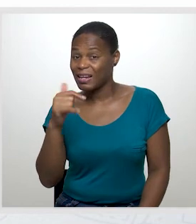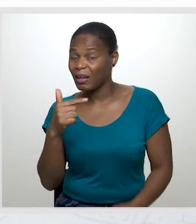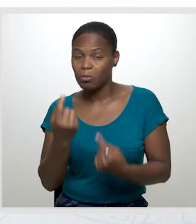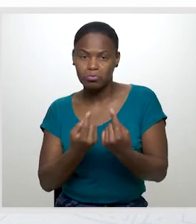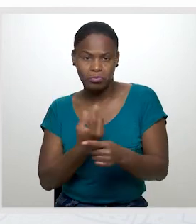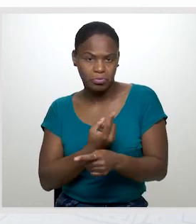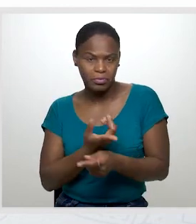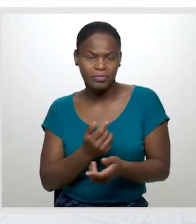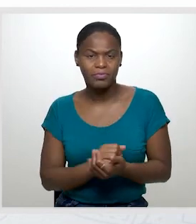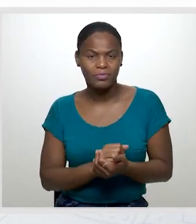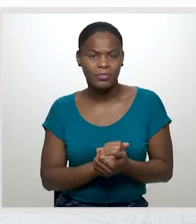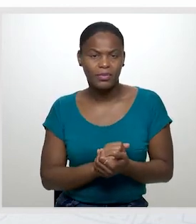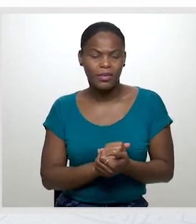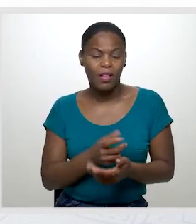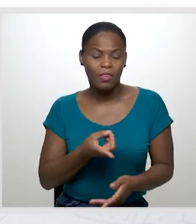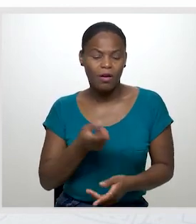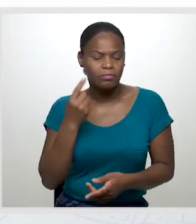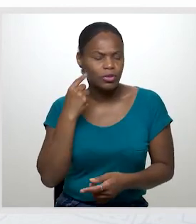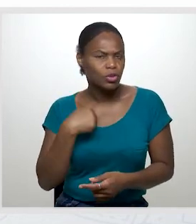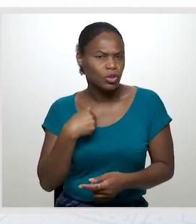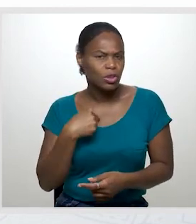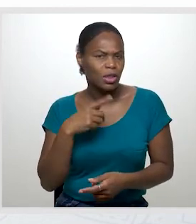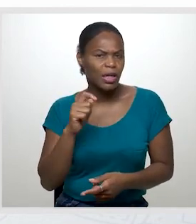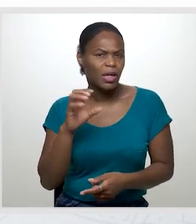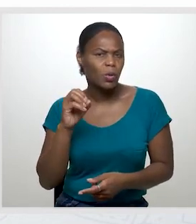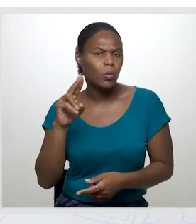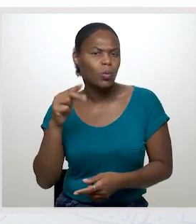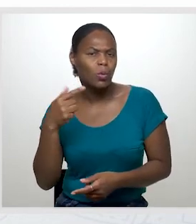9, J'écoutais une chanson.